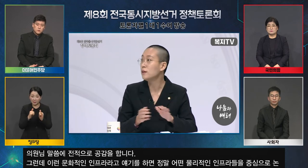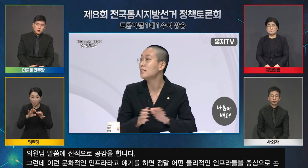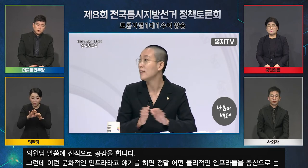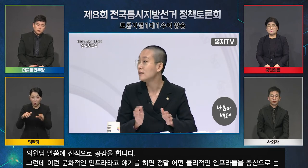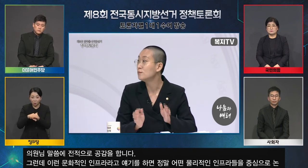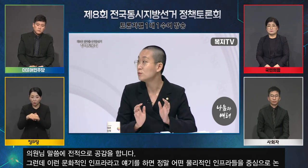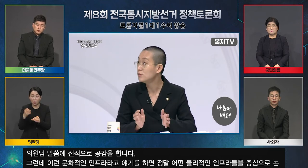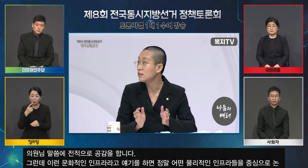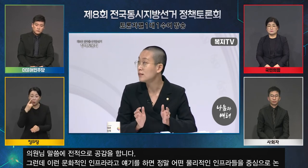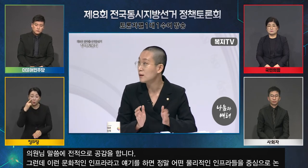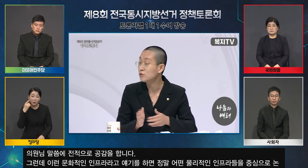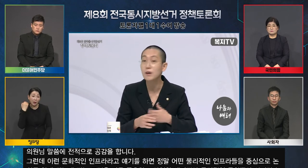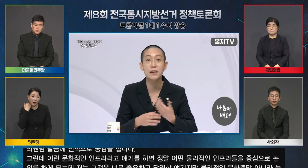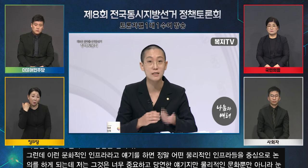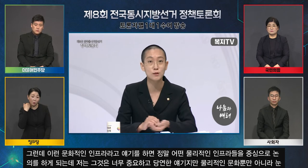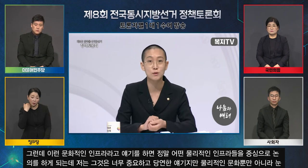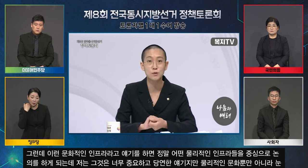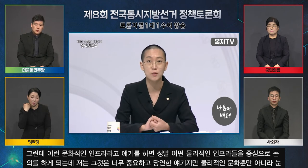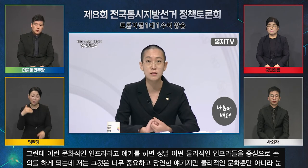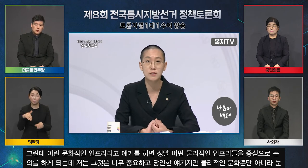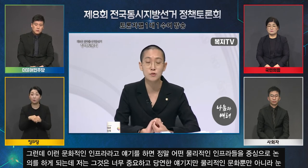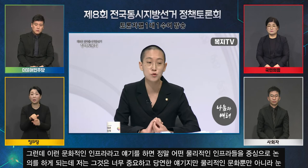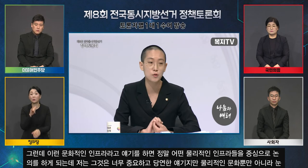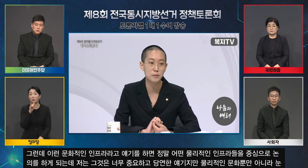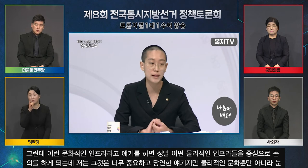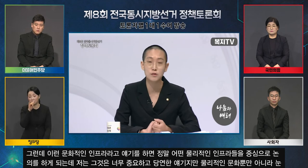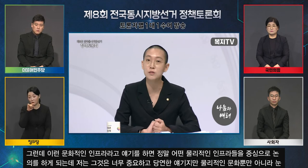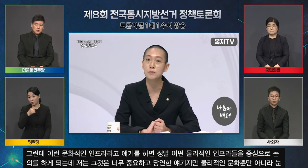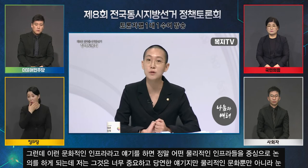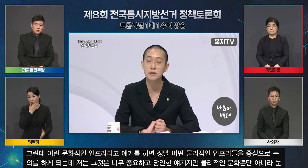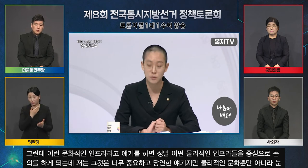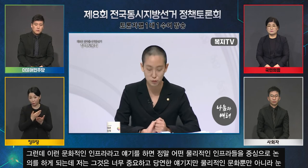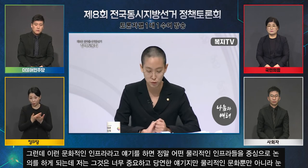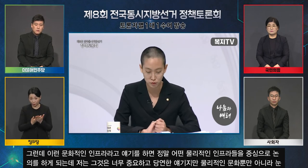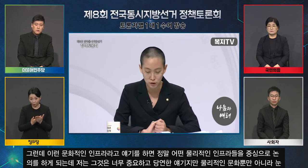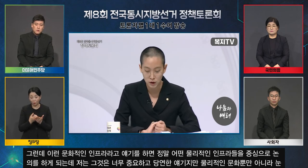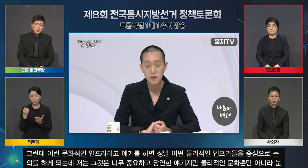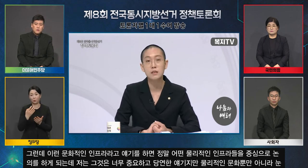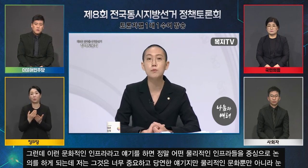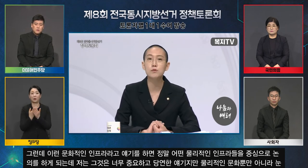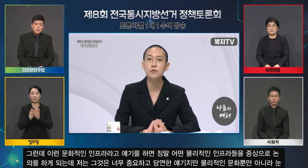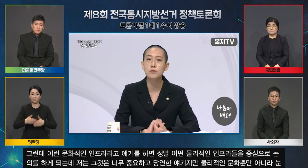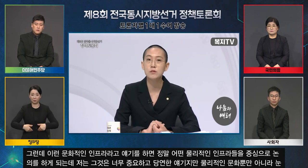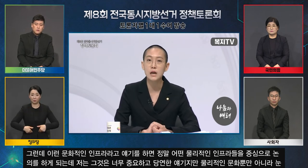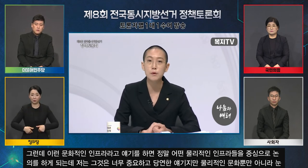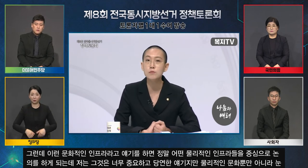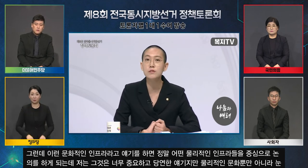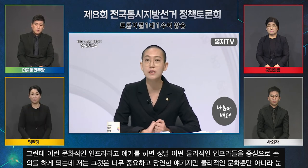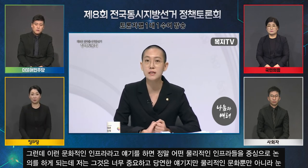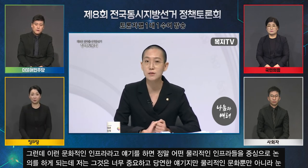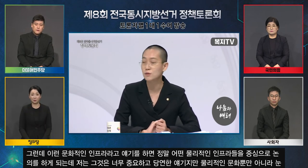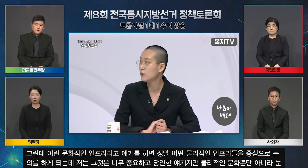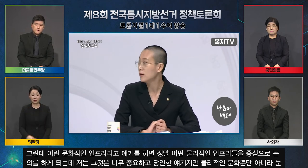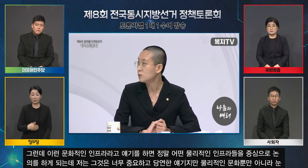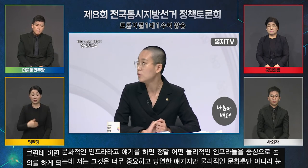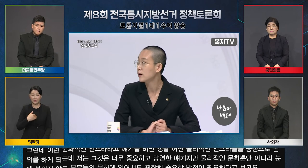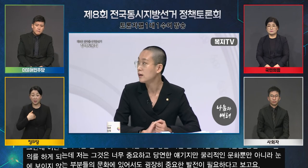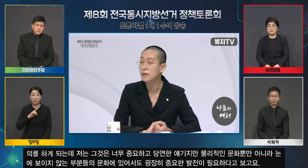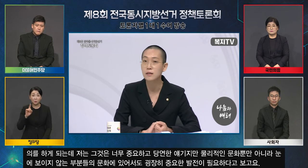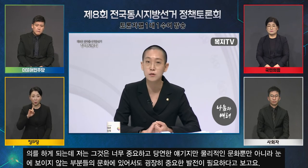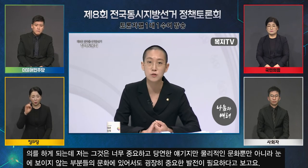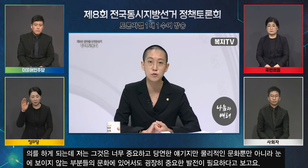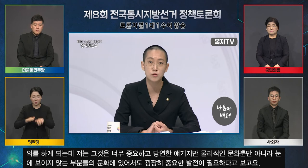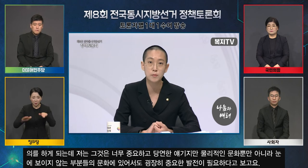눈에 보이지 않는 부분들의 문화에 있어서도 굉장히 중요한 발전이 필요하다고 보고요. 대표적으로 저는 차별 문제에 있어서의